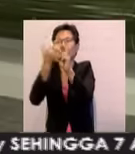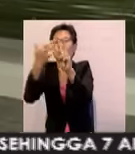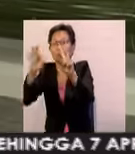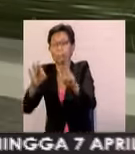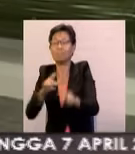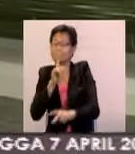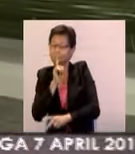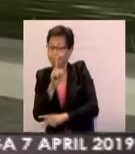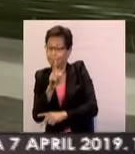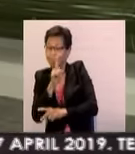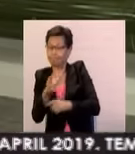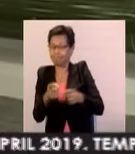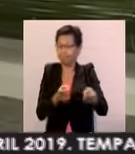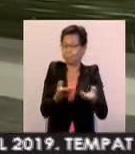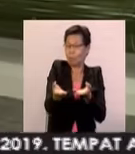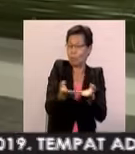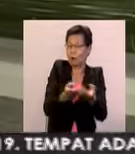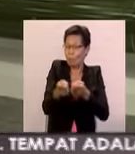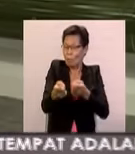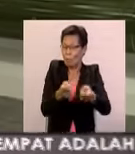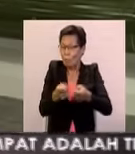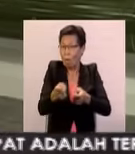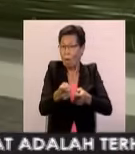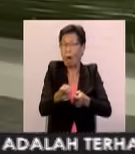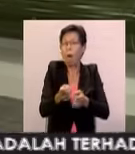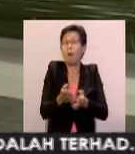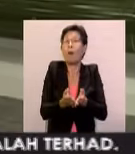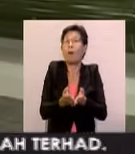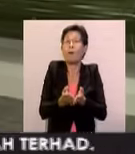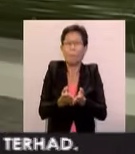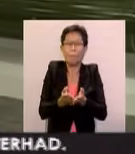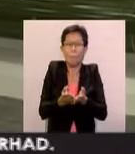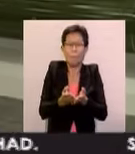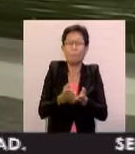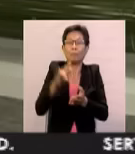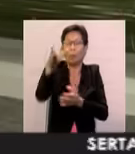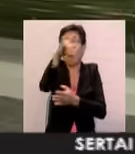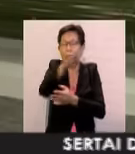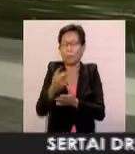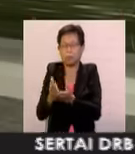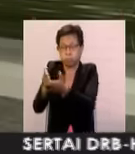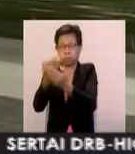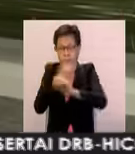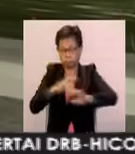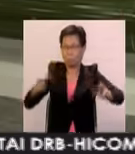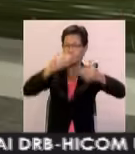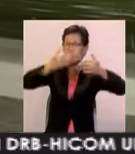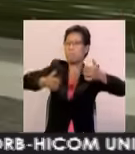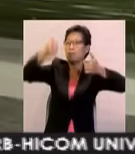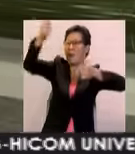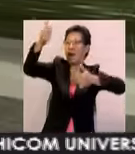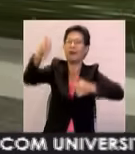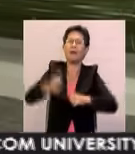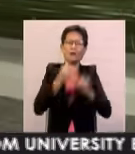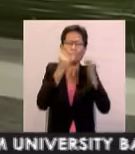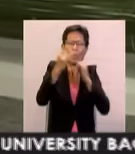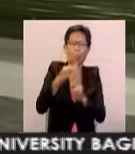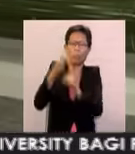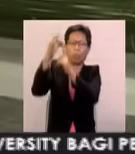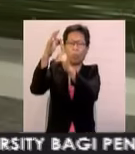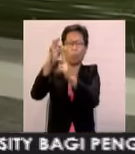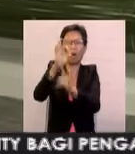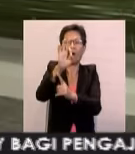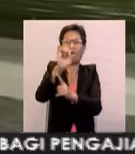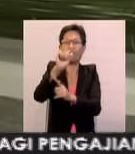Ia memastikan penyelenggaraan aset pertahanan sedia ada di tahap kesiapsiagaan terbaik. Kita ikuti temubual eksklusif